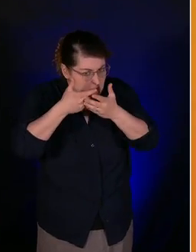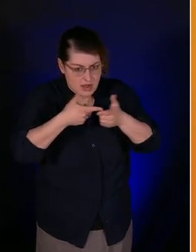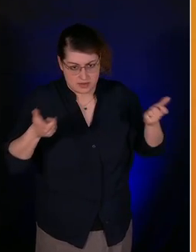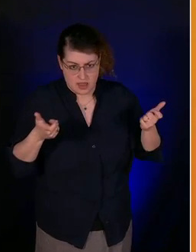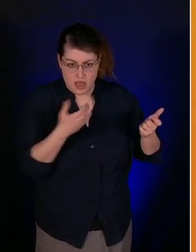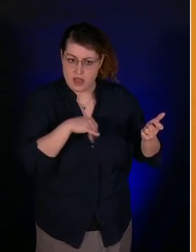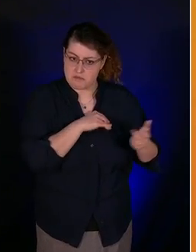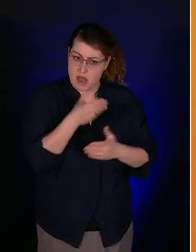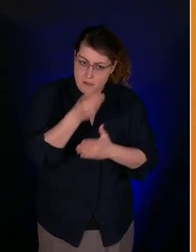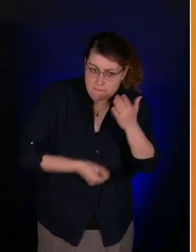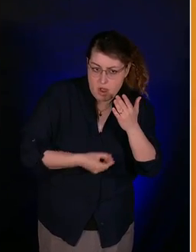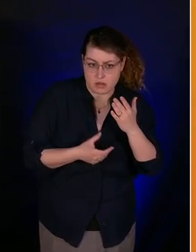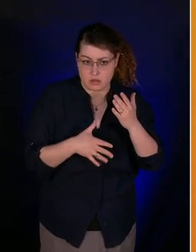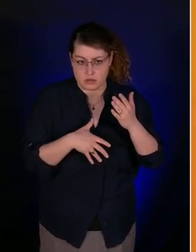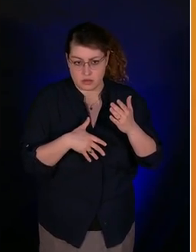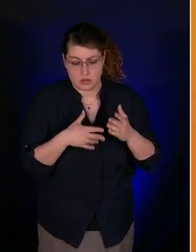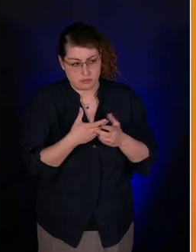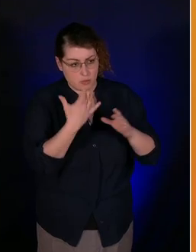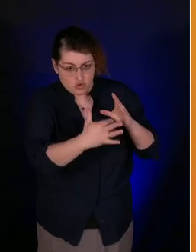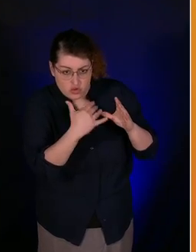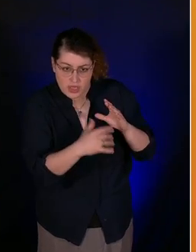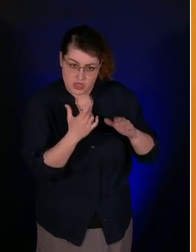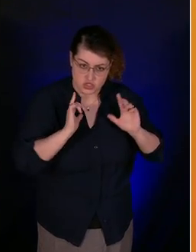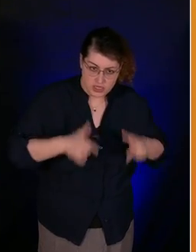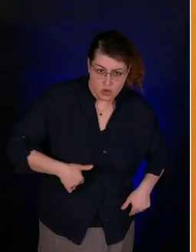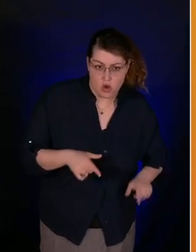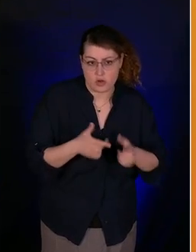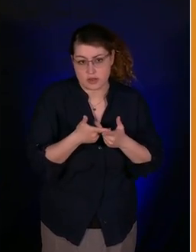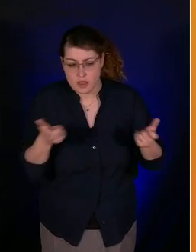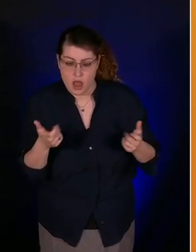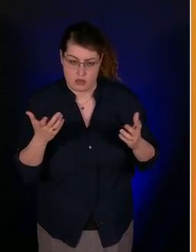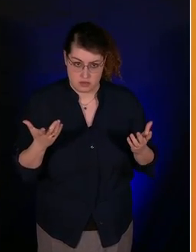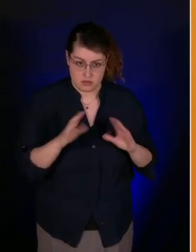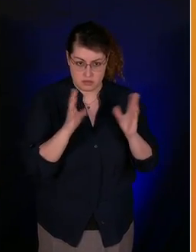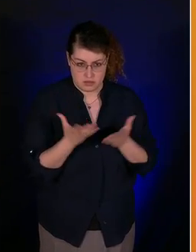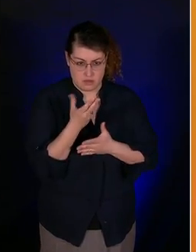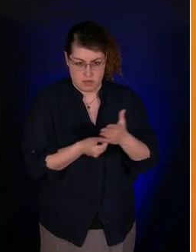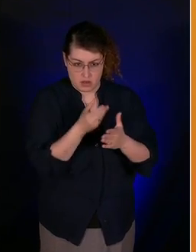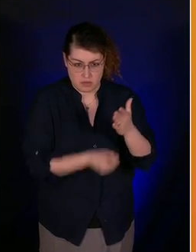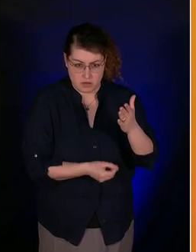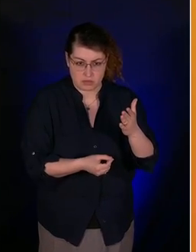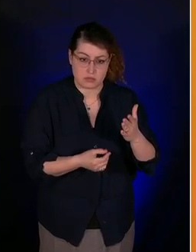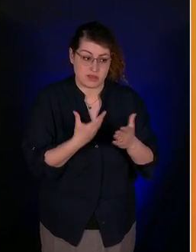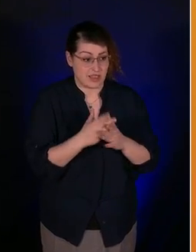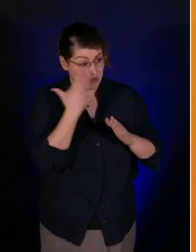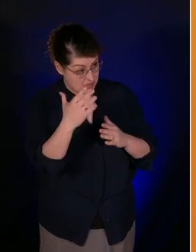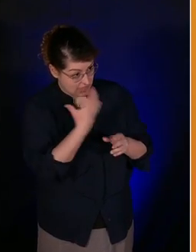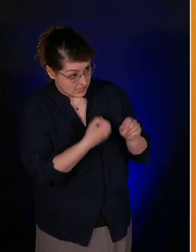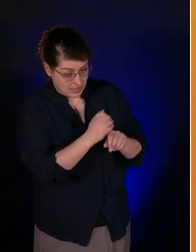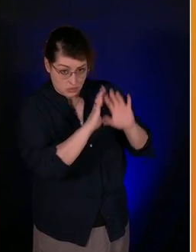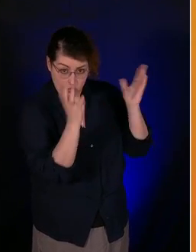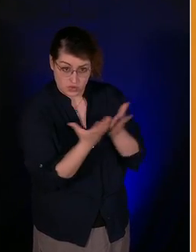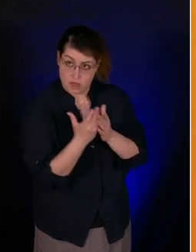par le manque de création maternité, de crèches, d'écoles, de services pédiatriques. Quand cela sera réglé, la parité sera évidente.